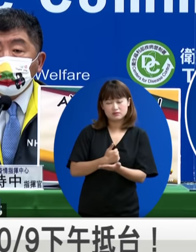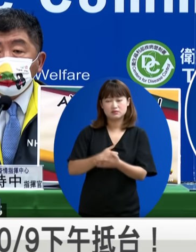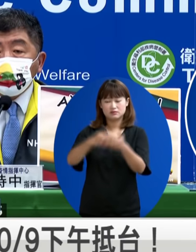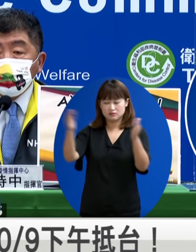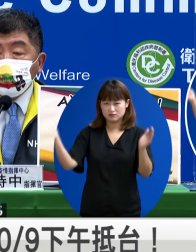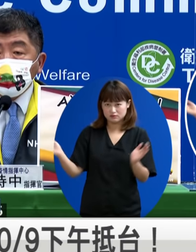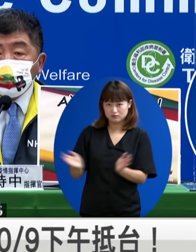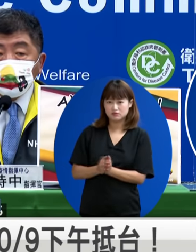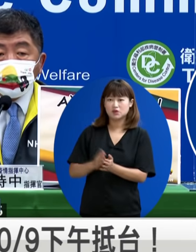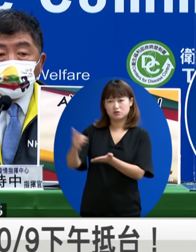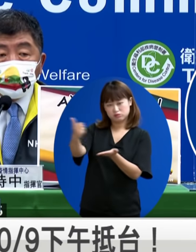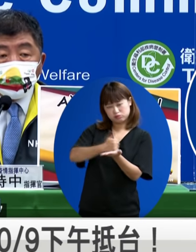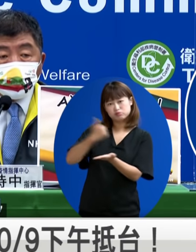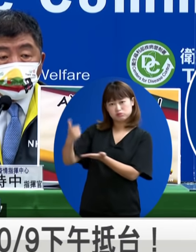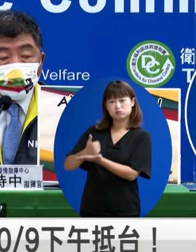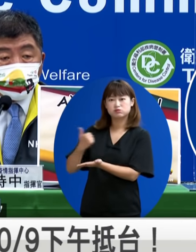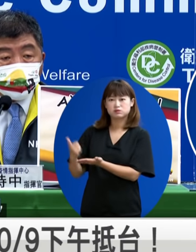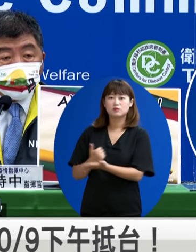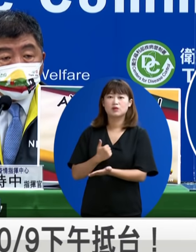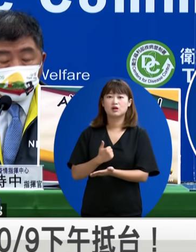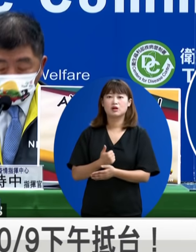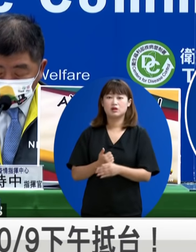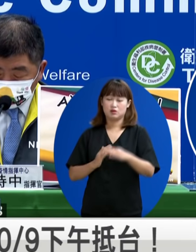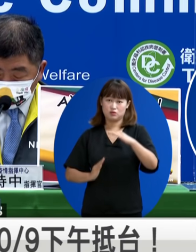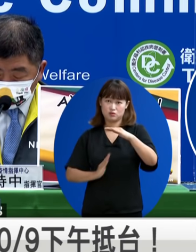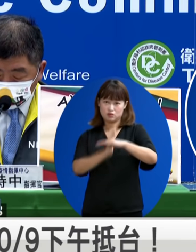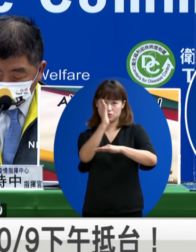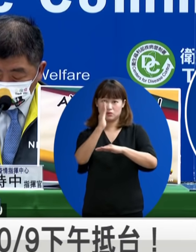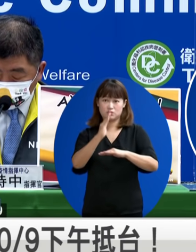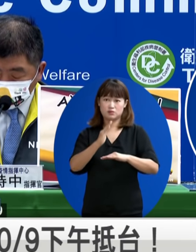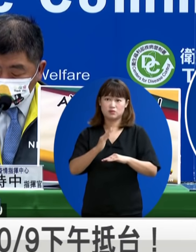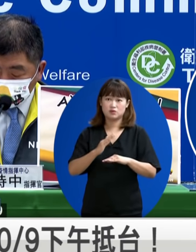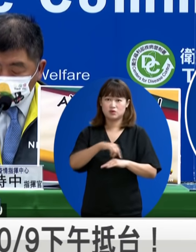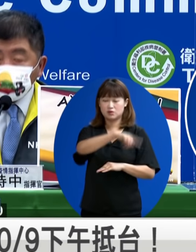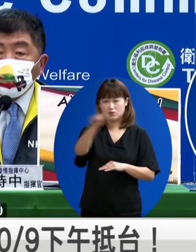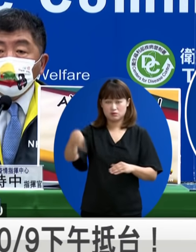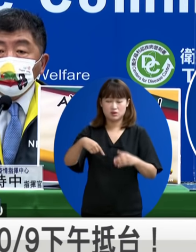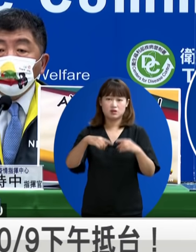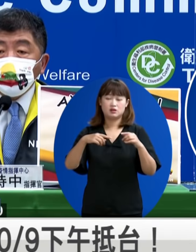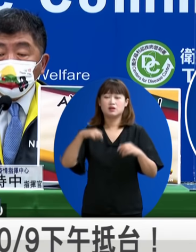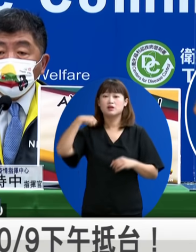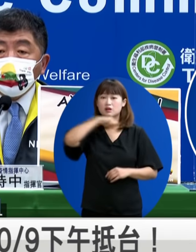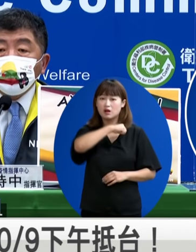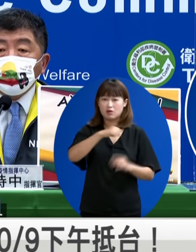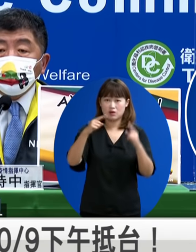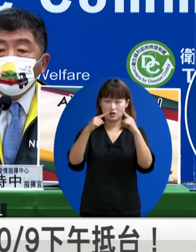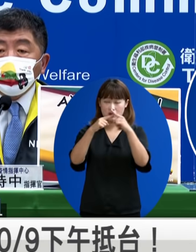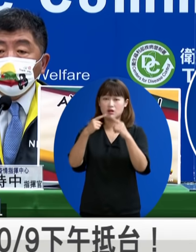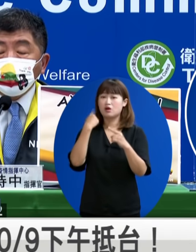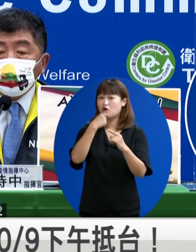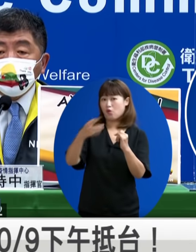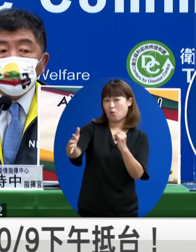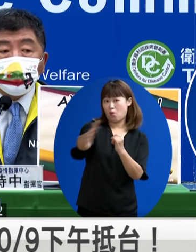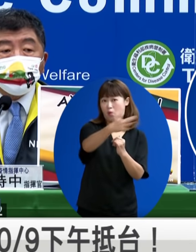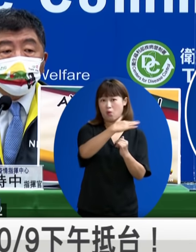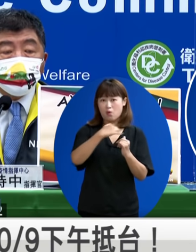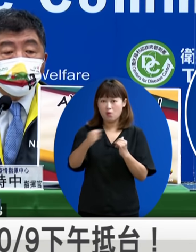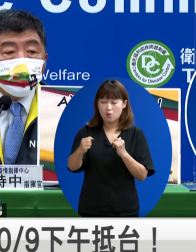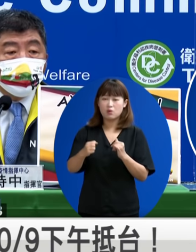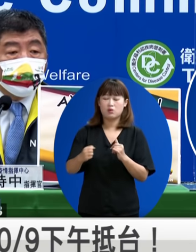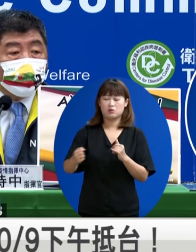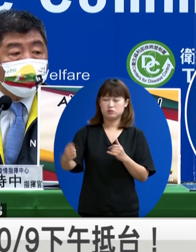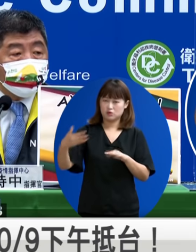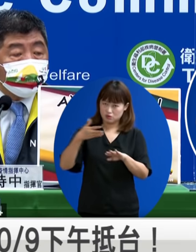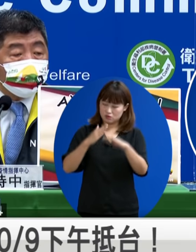2372万剂，那这两天就已经突破我们这个总人口了，但我们总需要打但没有到